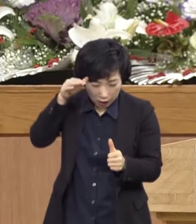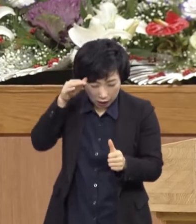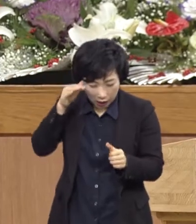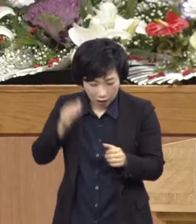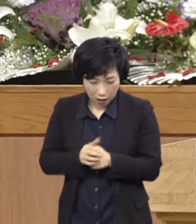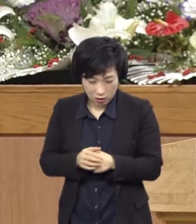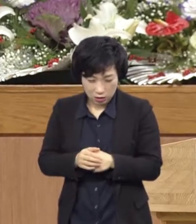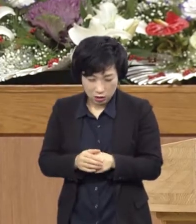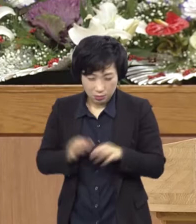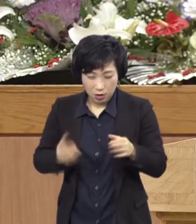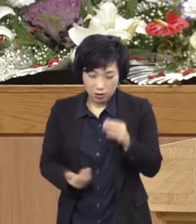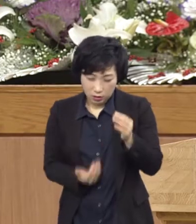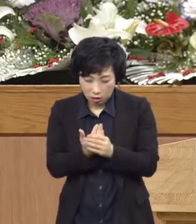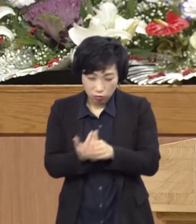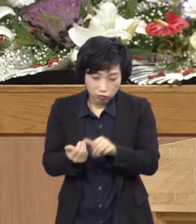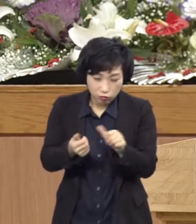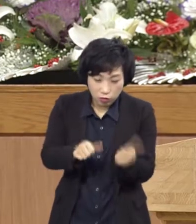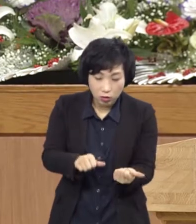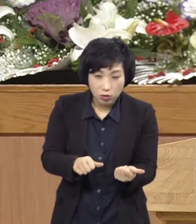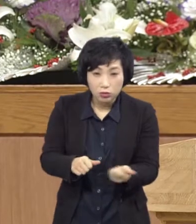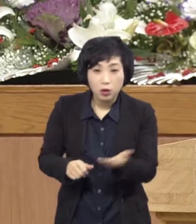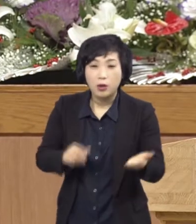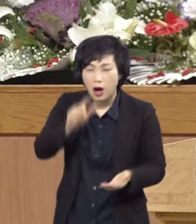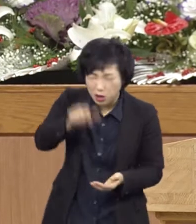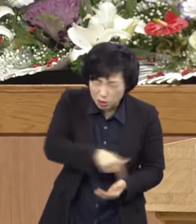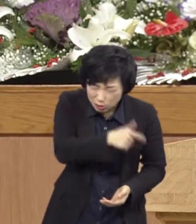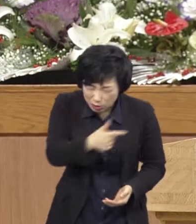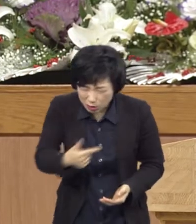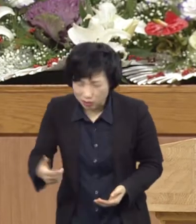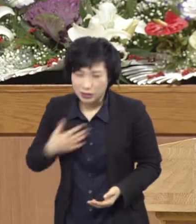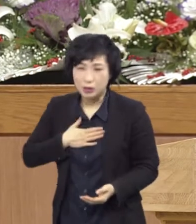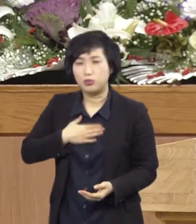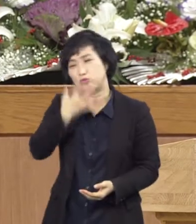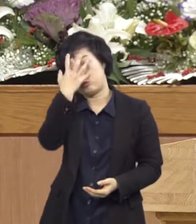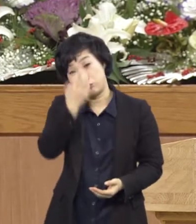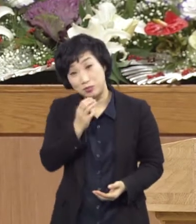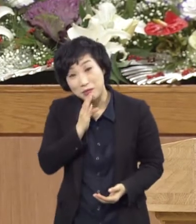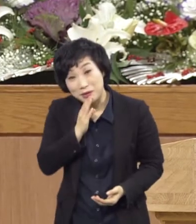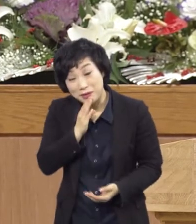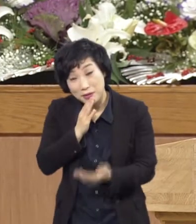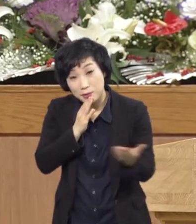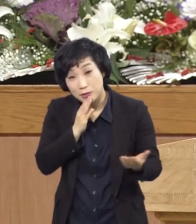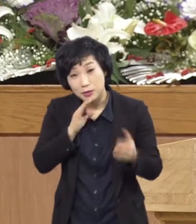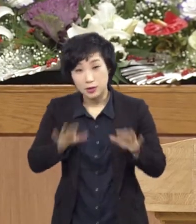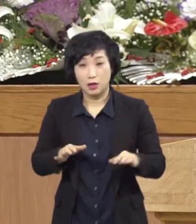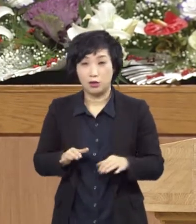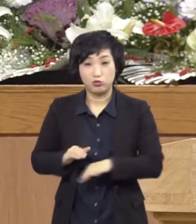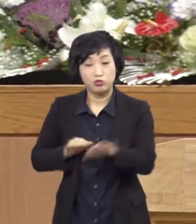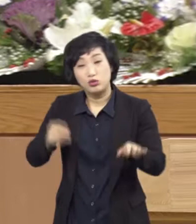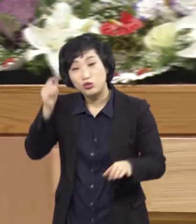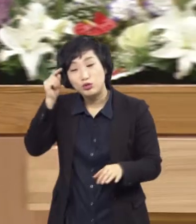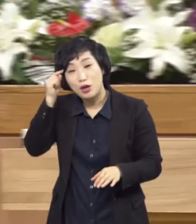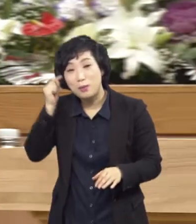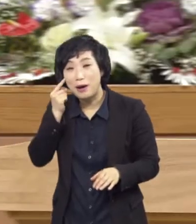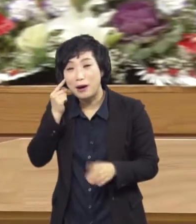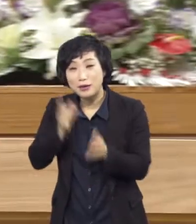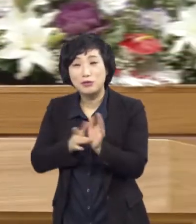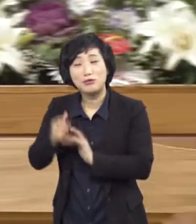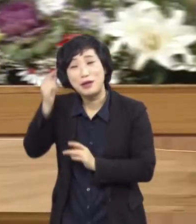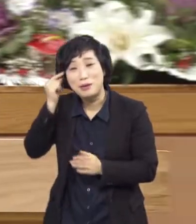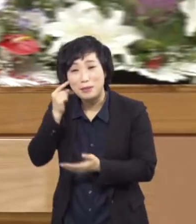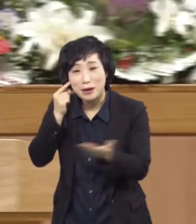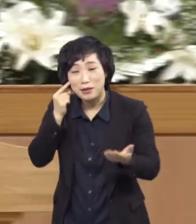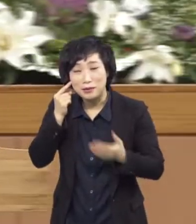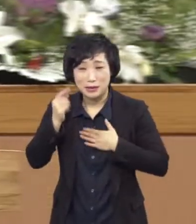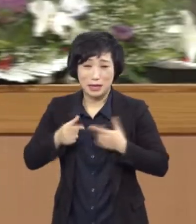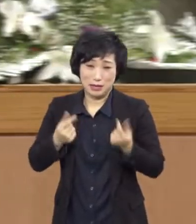날이 아니라 나 같은 죄인 살리신 주원의 고마워. 응? 응? 십자가를